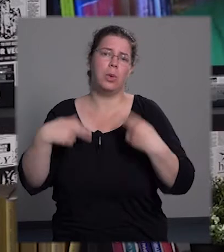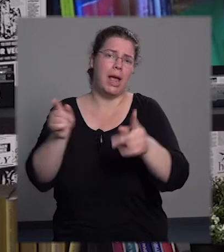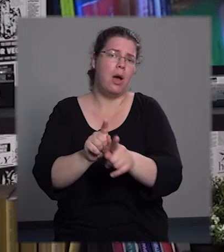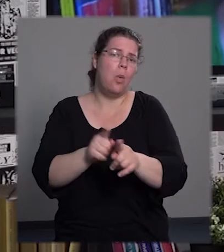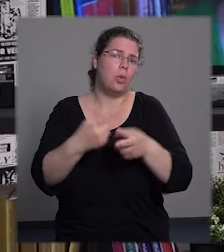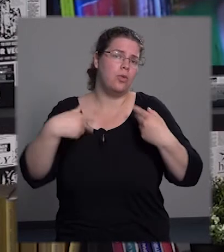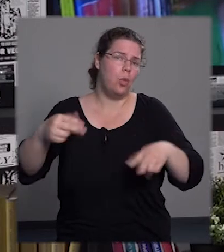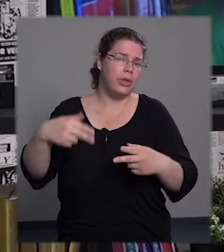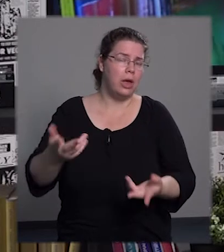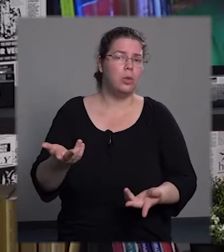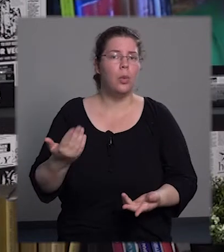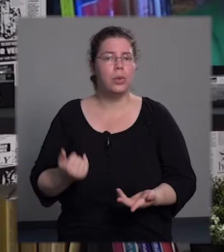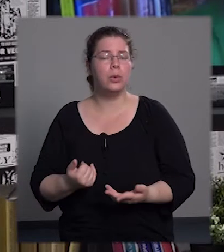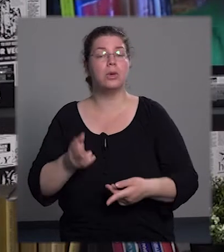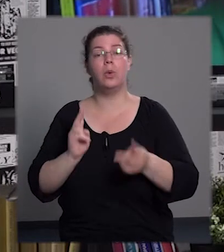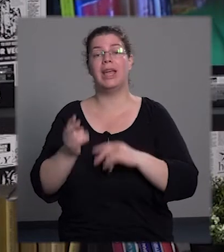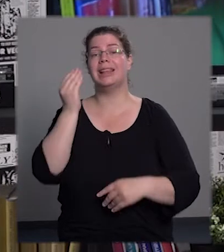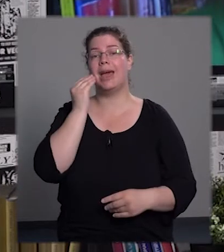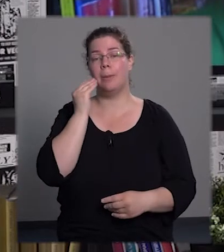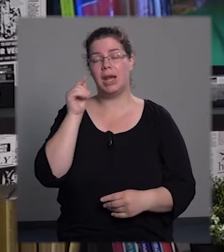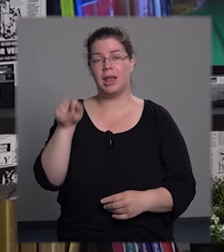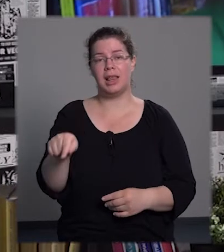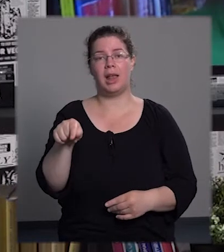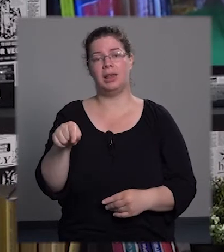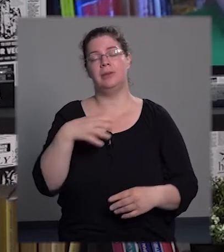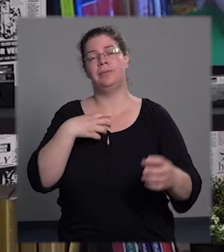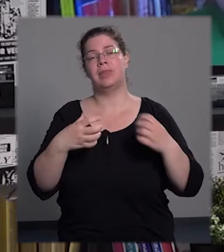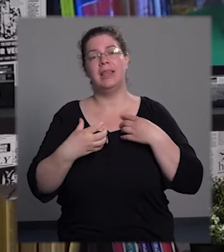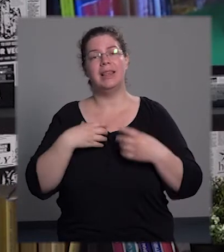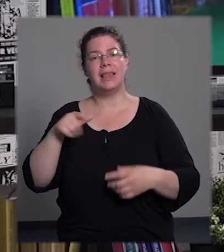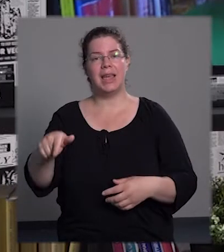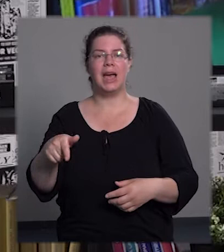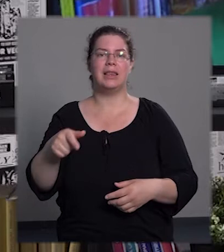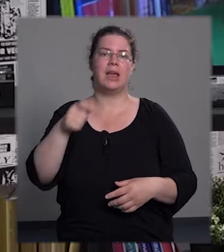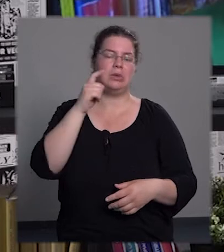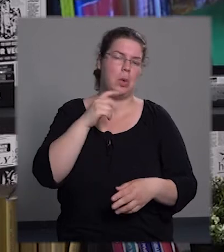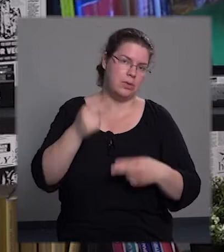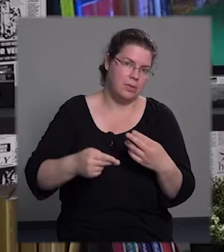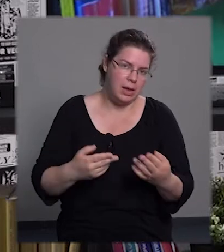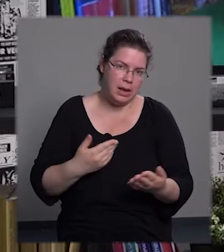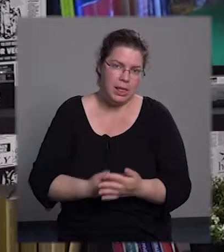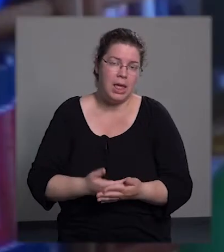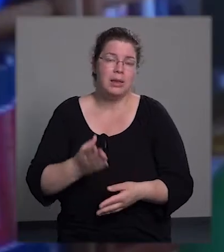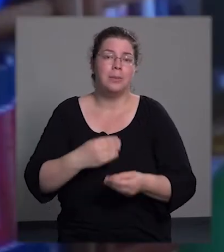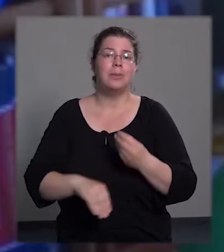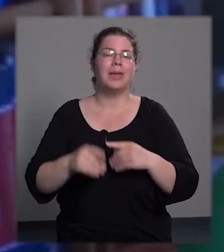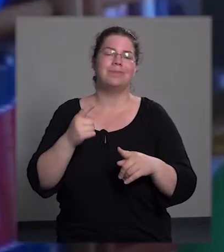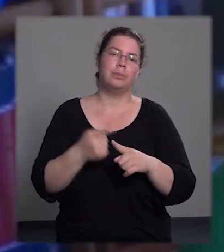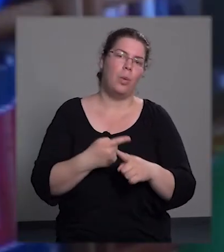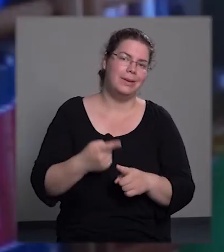pálya, hogy a Debreceni Színház az rossz véget ért, mert hát a